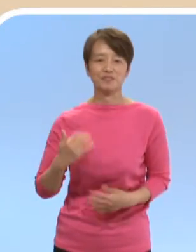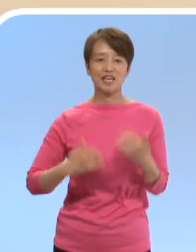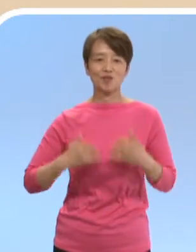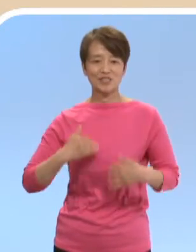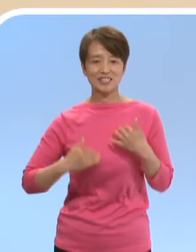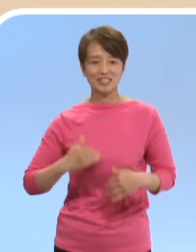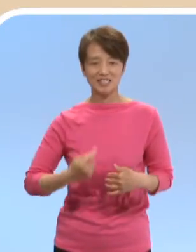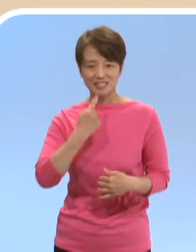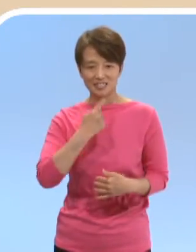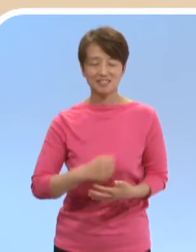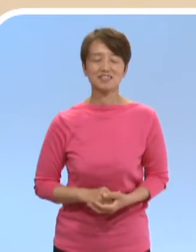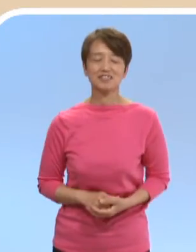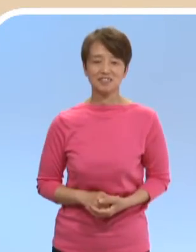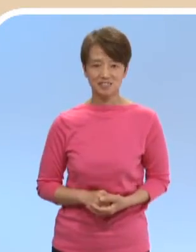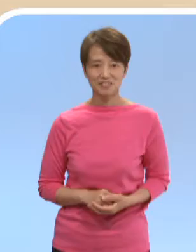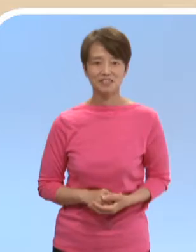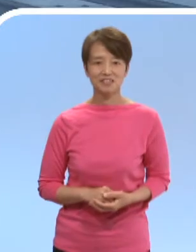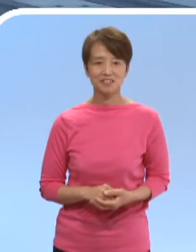ー。楽しい。